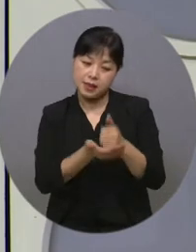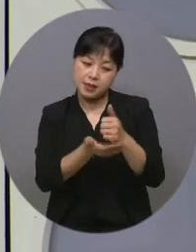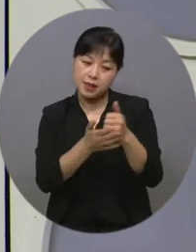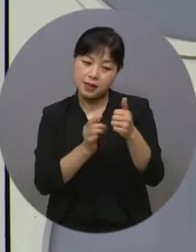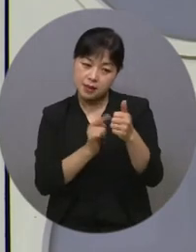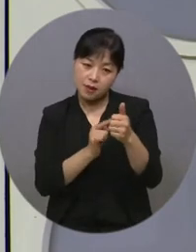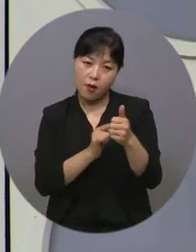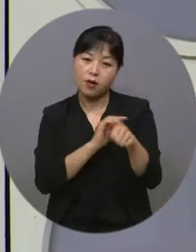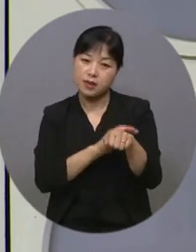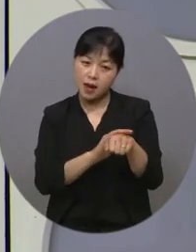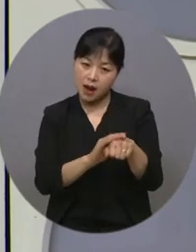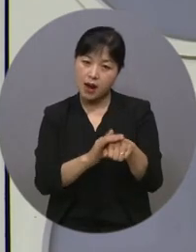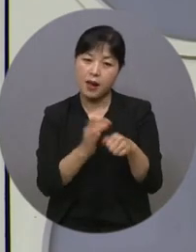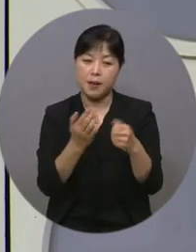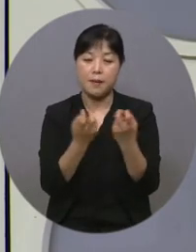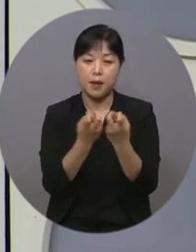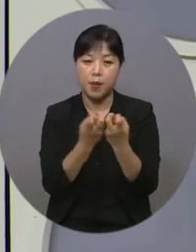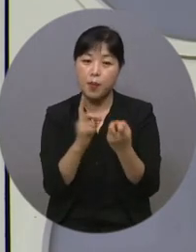것인가를